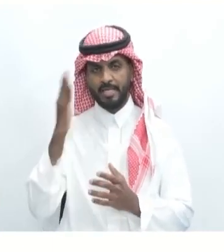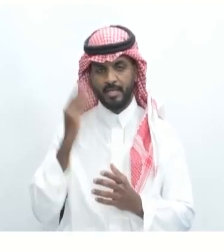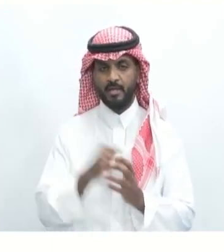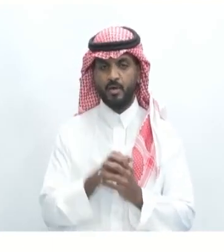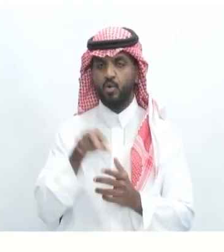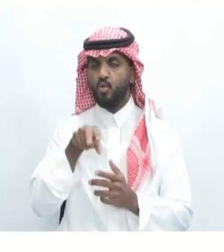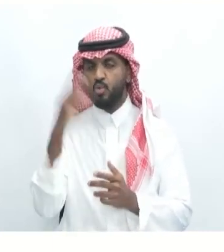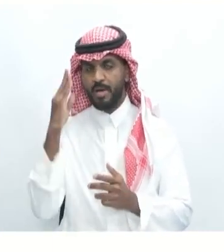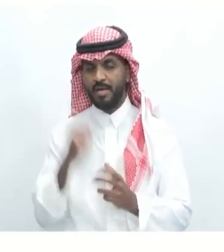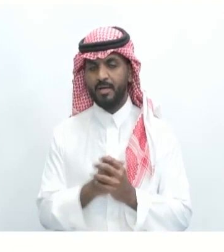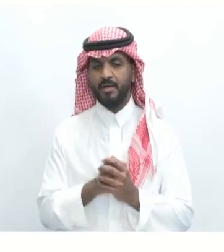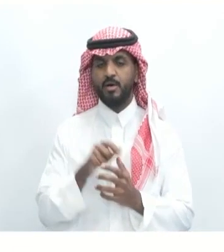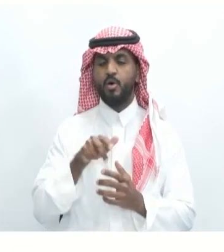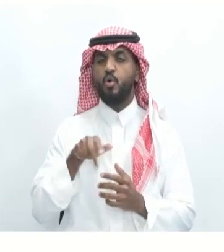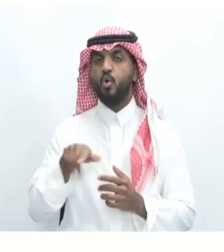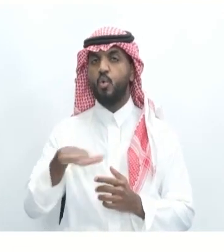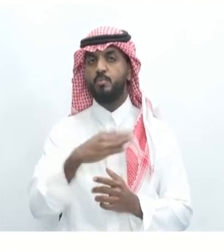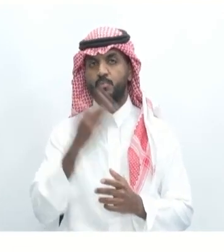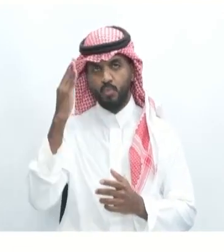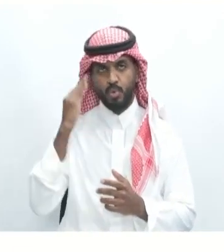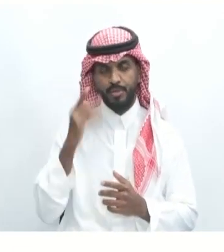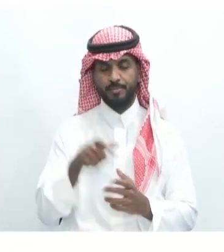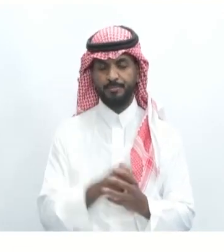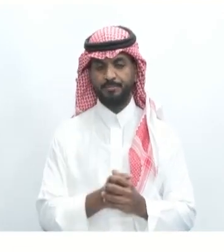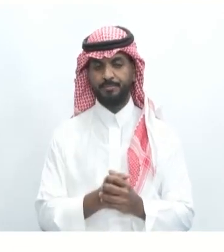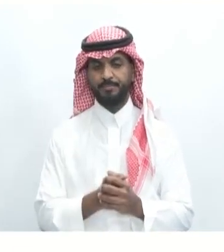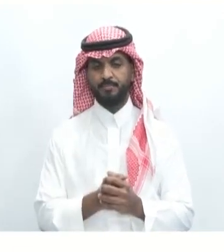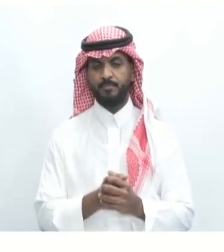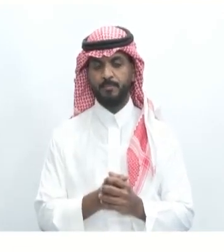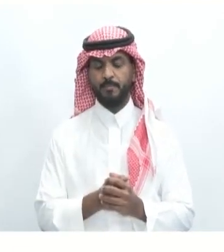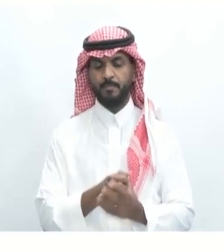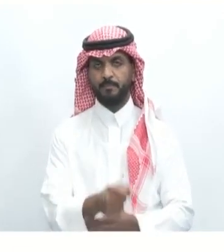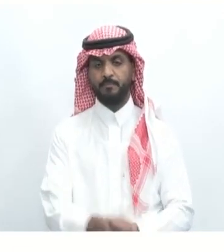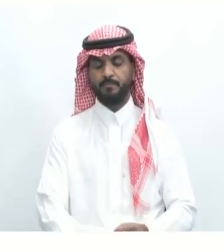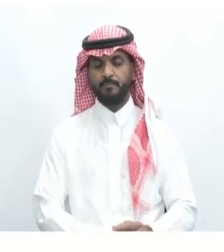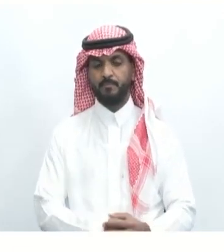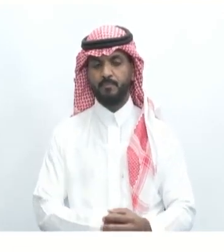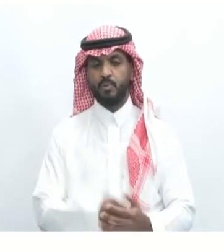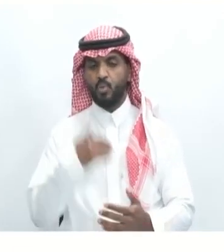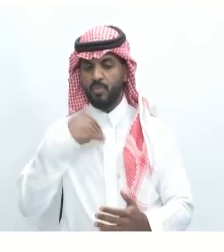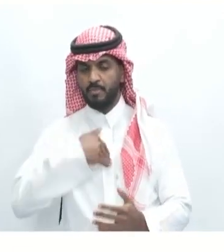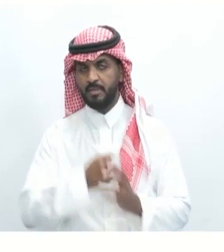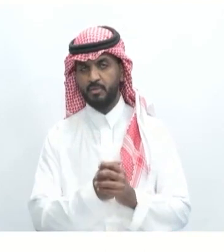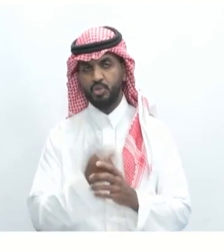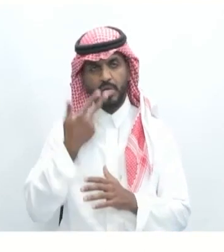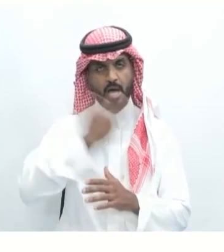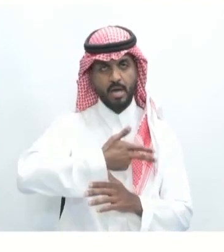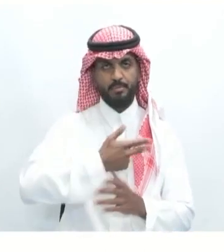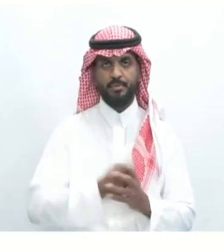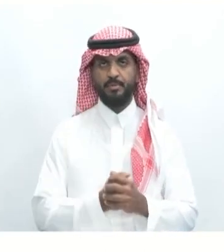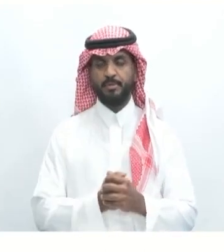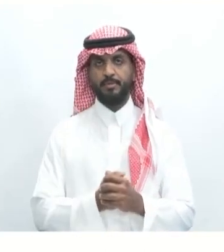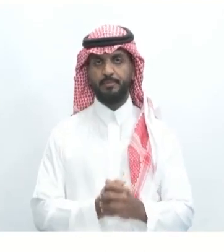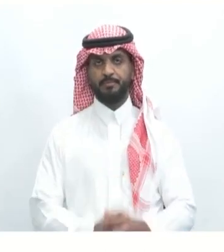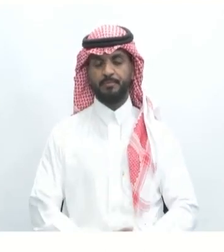هما هم اذا هو هي احسنتم ممتاز هنا الضمير ماذا لل غائب ان